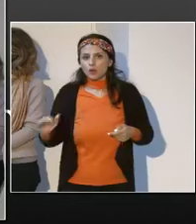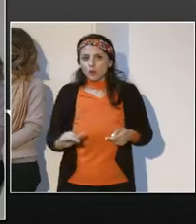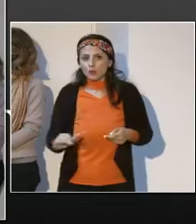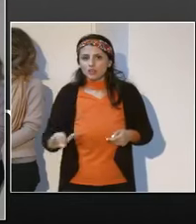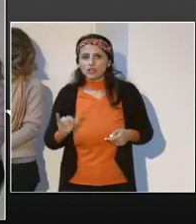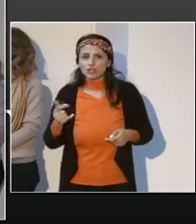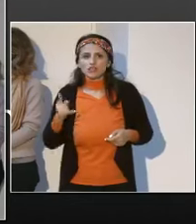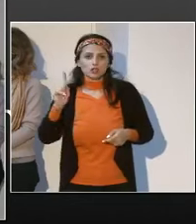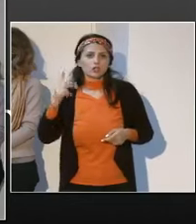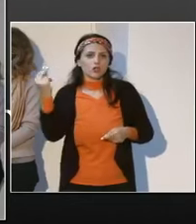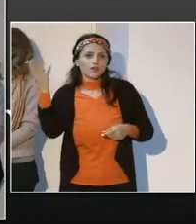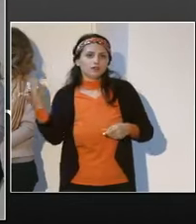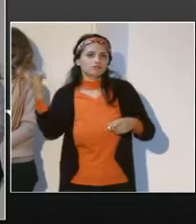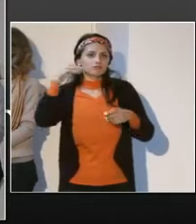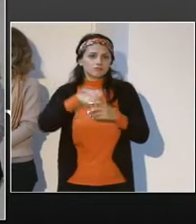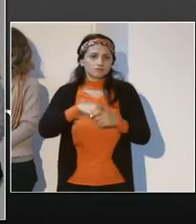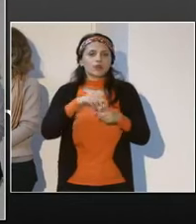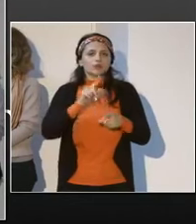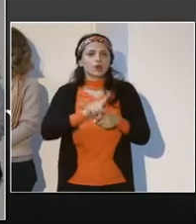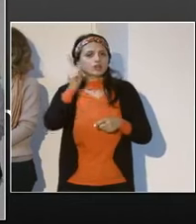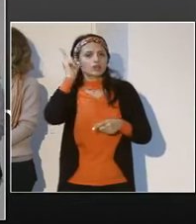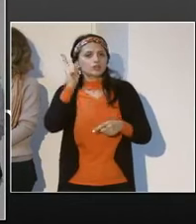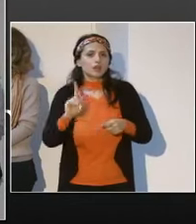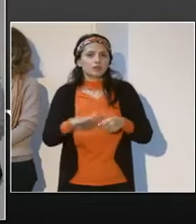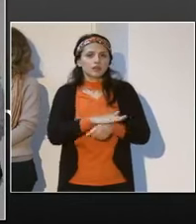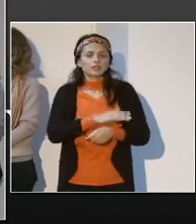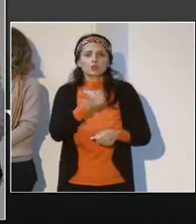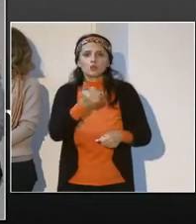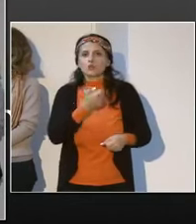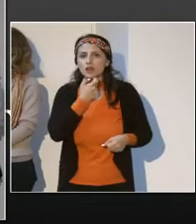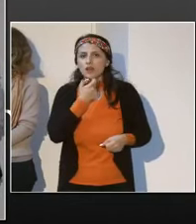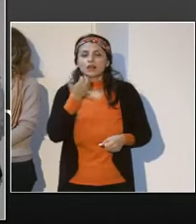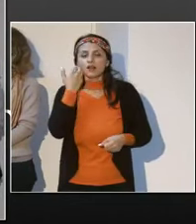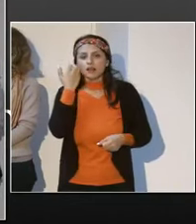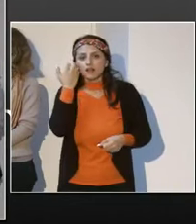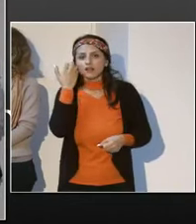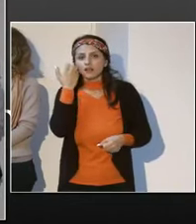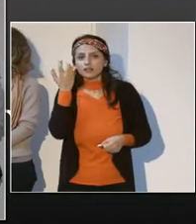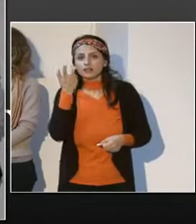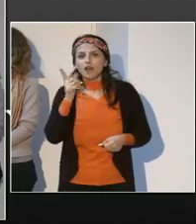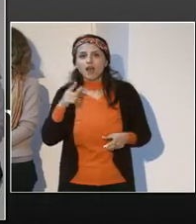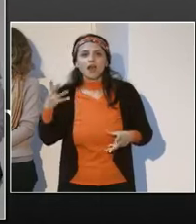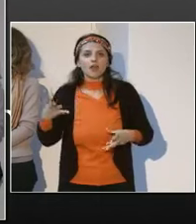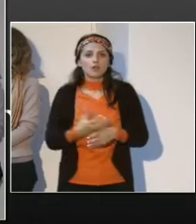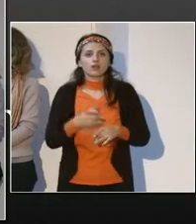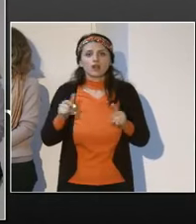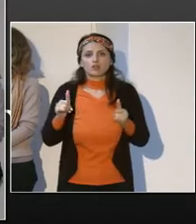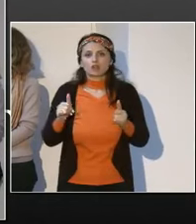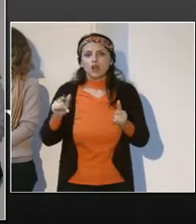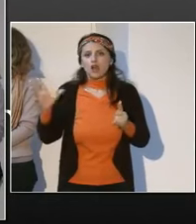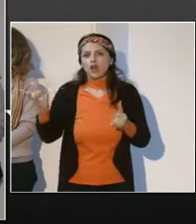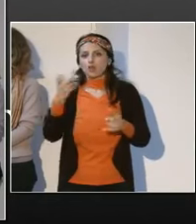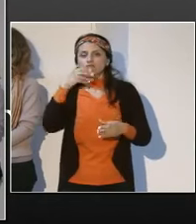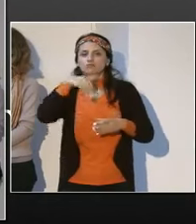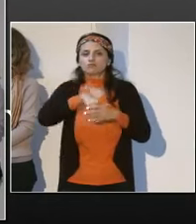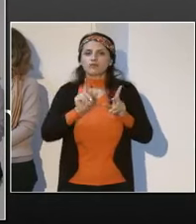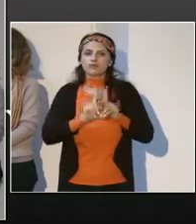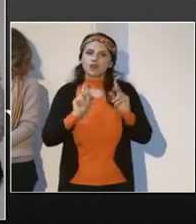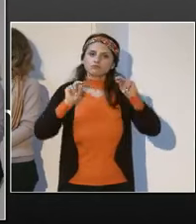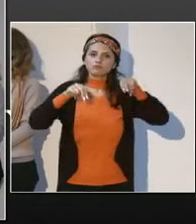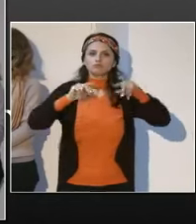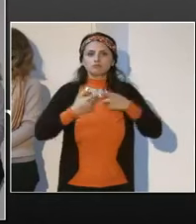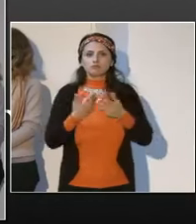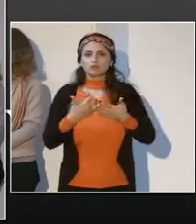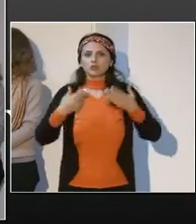și a adopțiilor și tot atunci se împlinește si un an de zile de cand am preluat acest mandat in